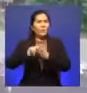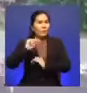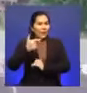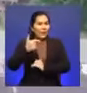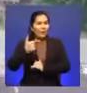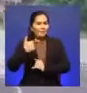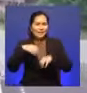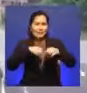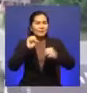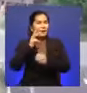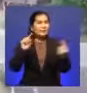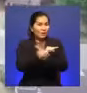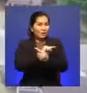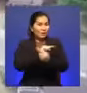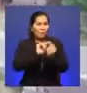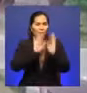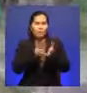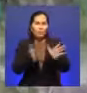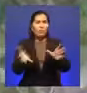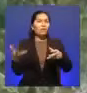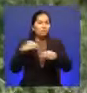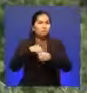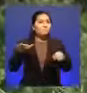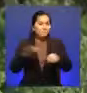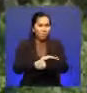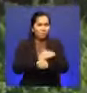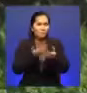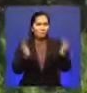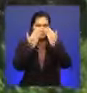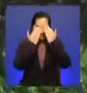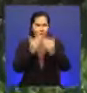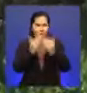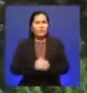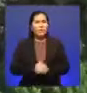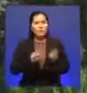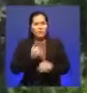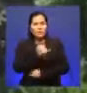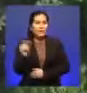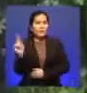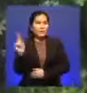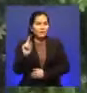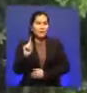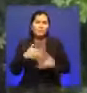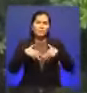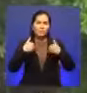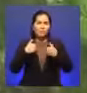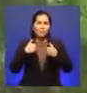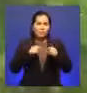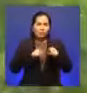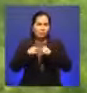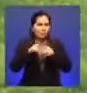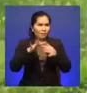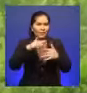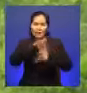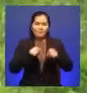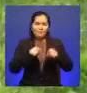ชุมชนแบบองค์รวมผ่านมัสยิดสร้างการเดินทางอันแสนอุ่นใจเพื่อจะไม่ทิ้งใครไว้ข้างหลังส